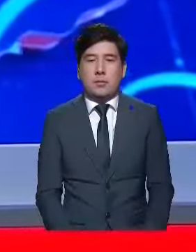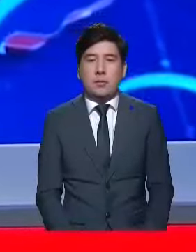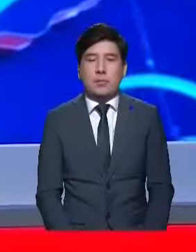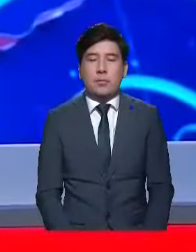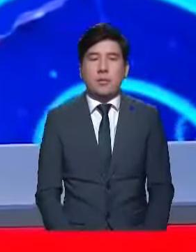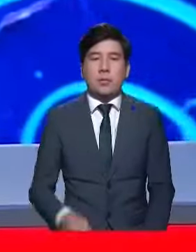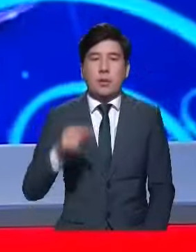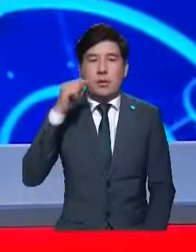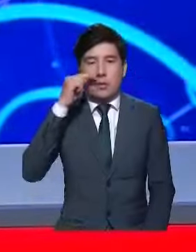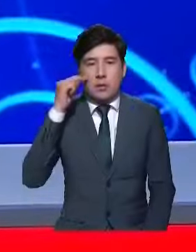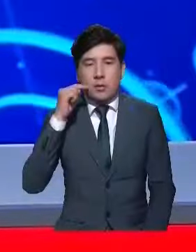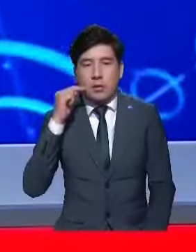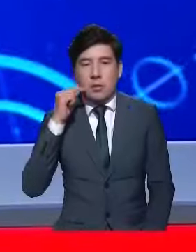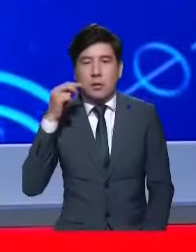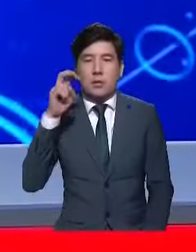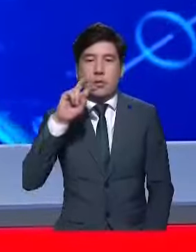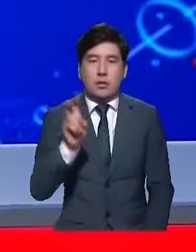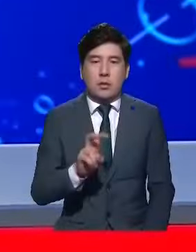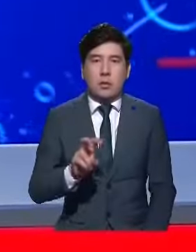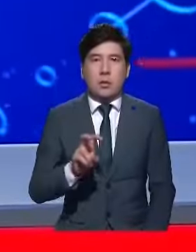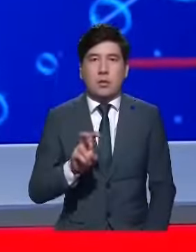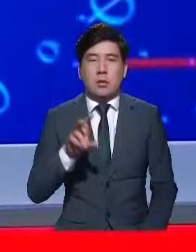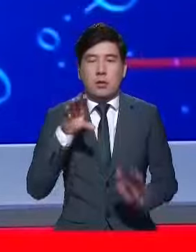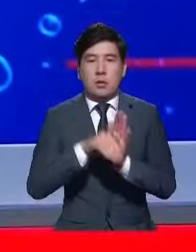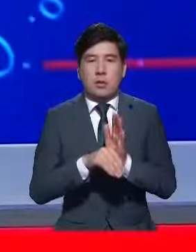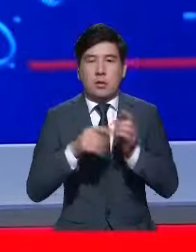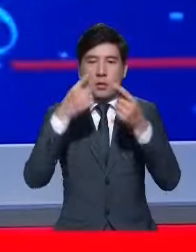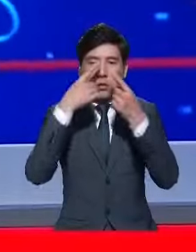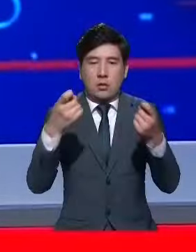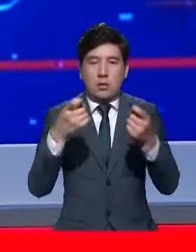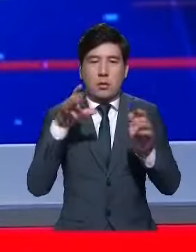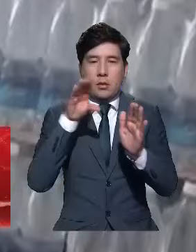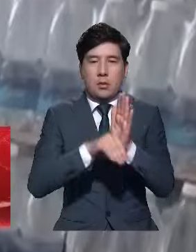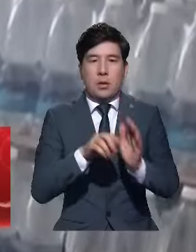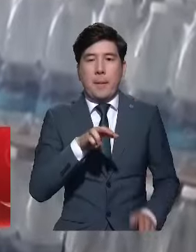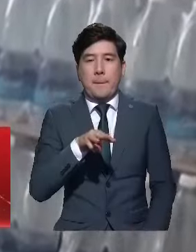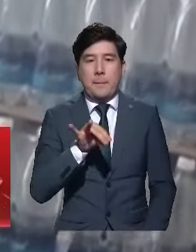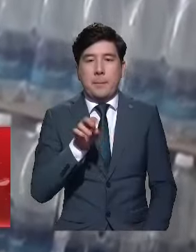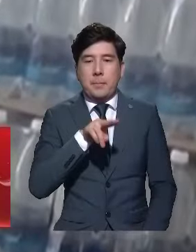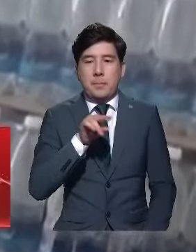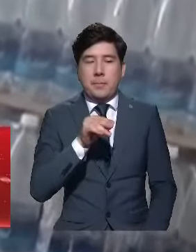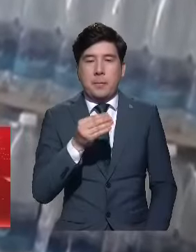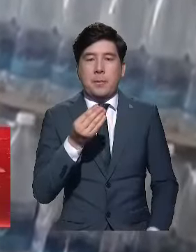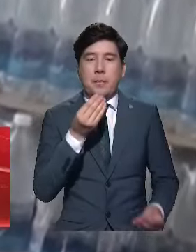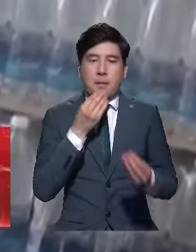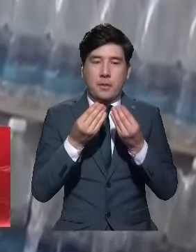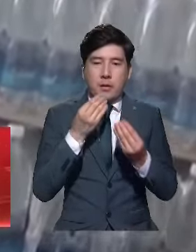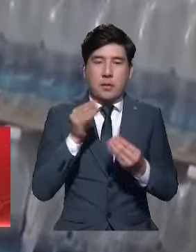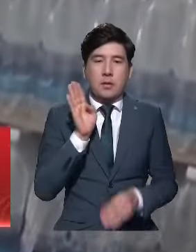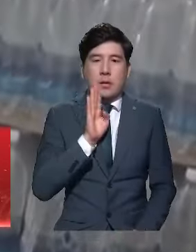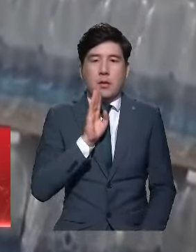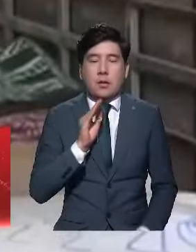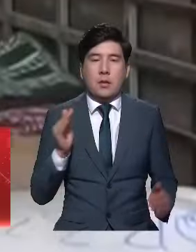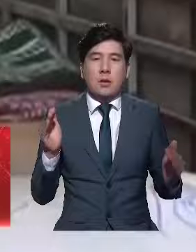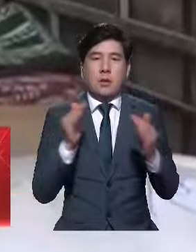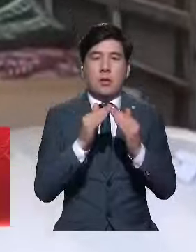Кыргызстан отправил Казахстану 300 тонн гуманитарной помощи. Об этом сообщили в отечественном МИДе. Это вода, продукты питания, а также палатки,